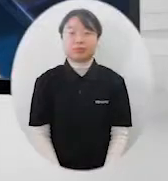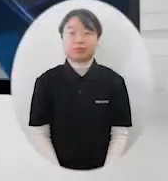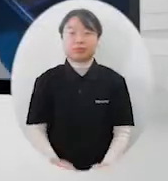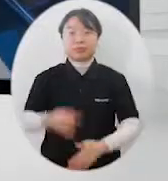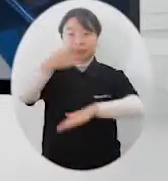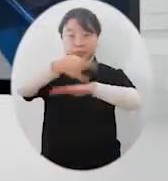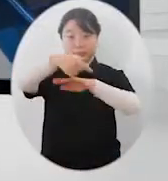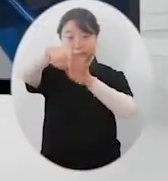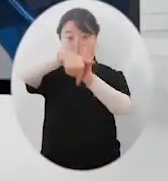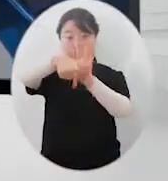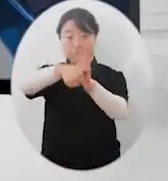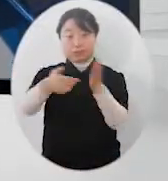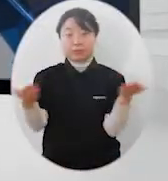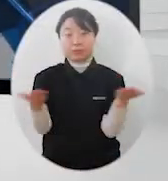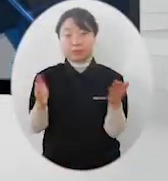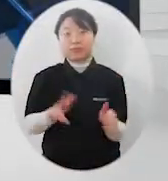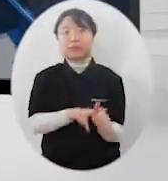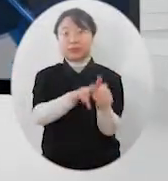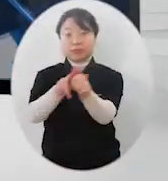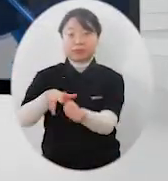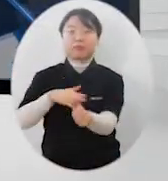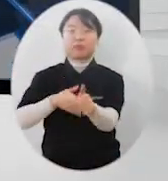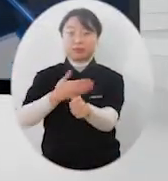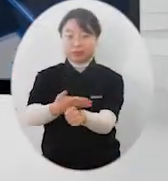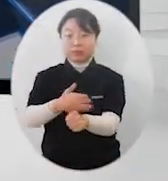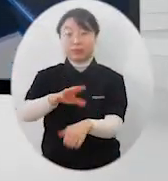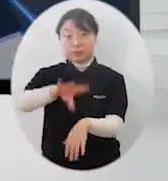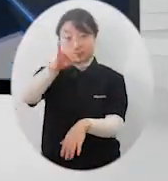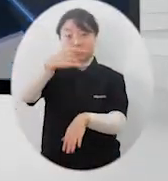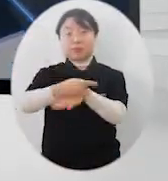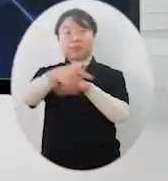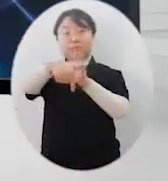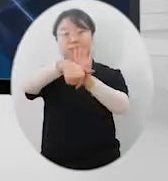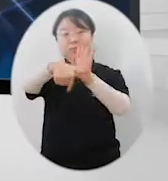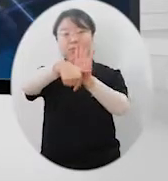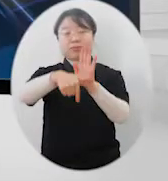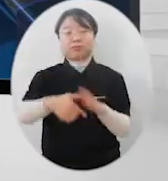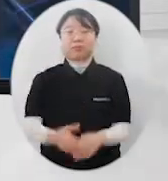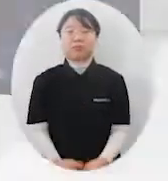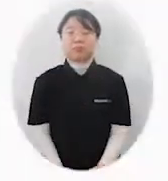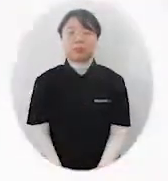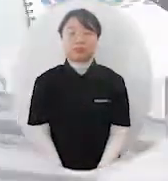이어서 의왕 게시판과 일자리 정보를 전해드립니다. 먼저 의왕 게시판입니다.